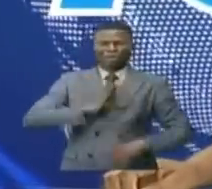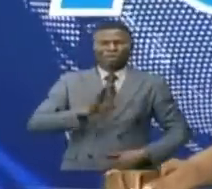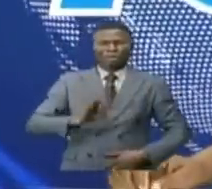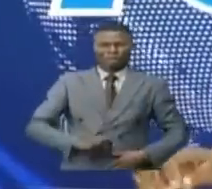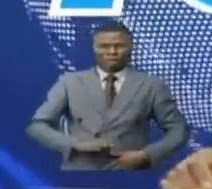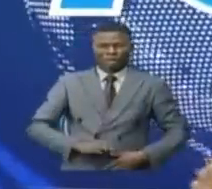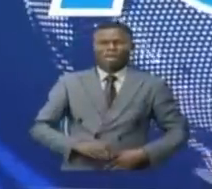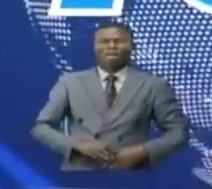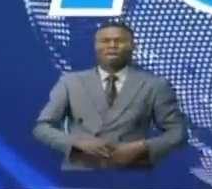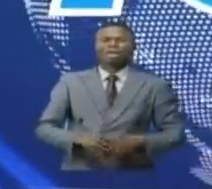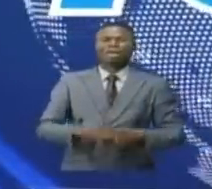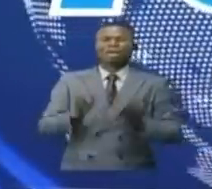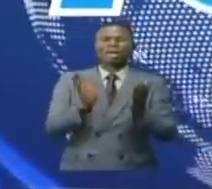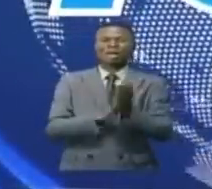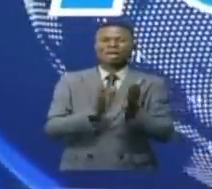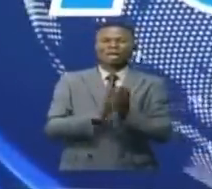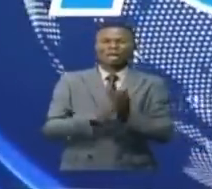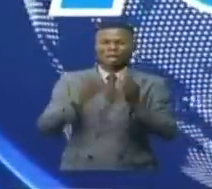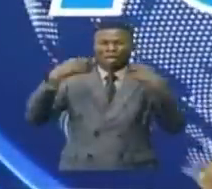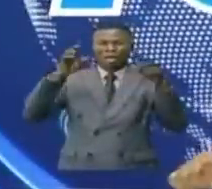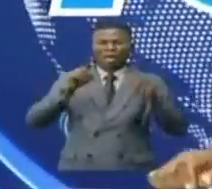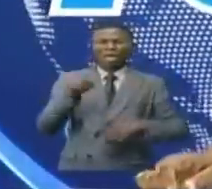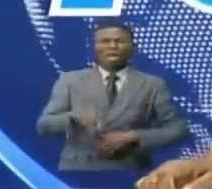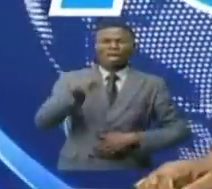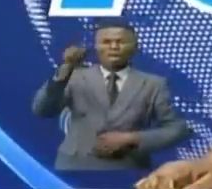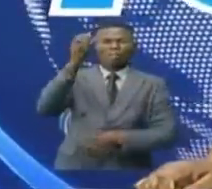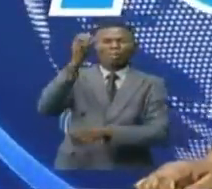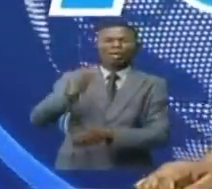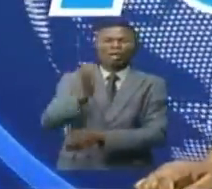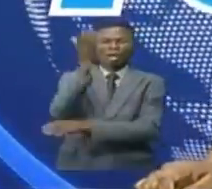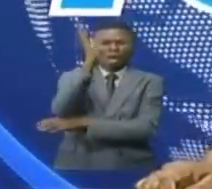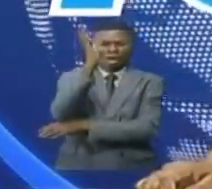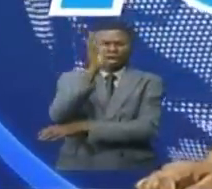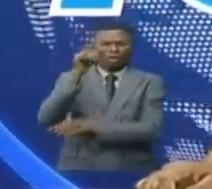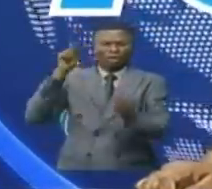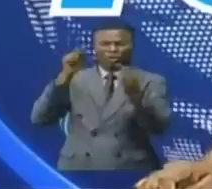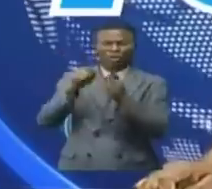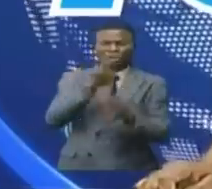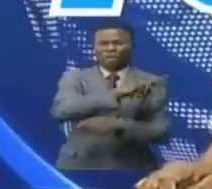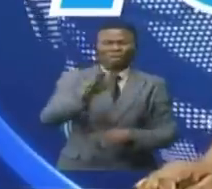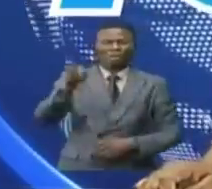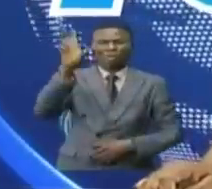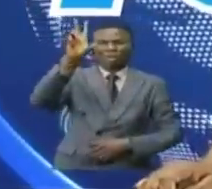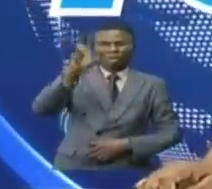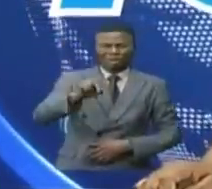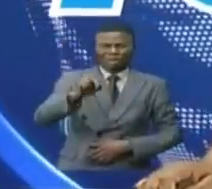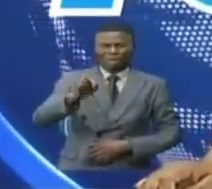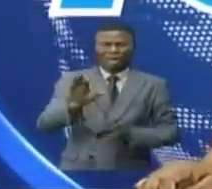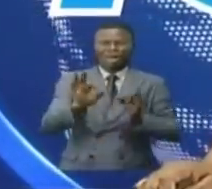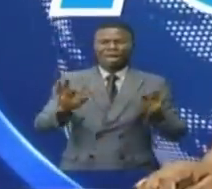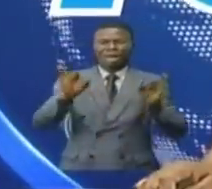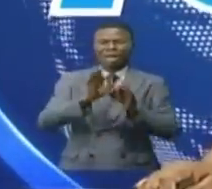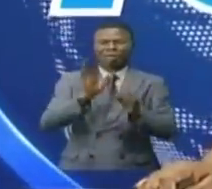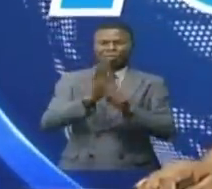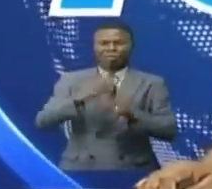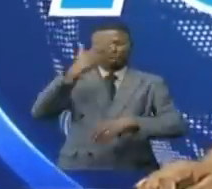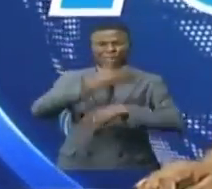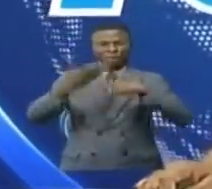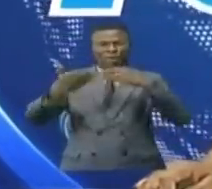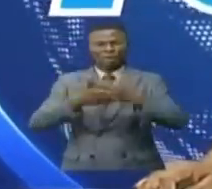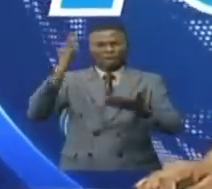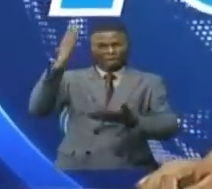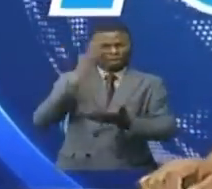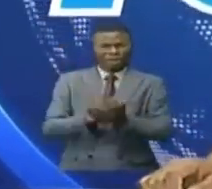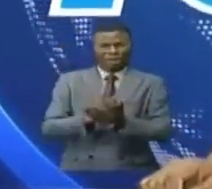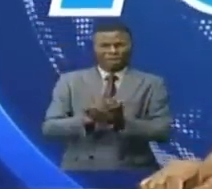jardin scolaire avec 1 milliard d'arbres à l'horizon 2030, l'impact positif du reboisement dans la